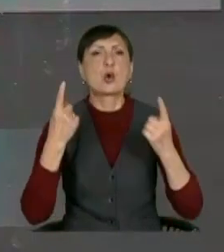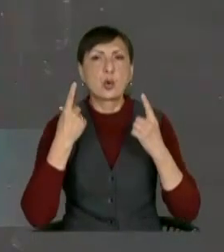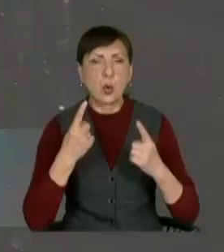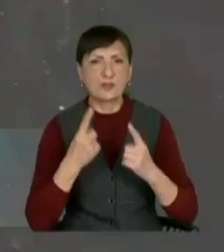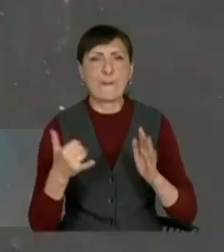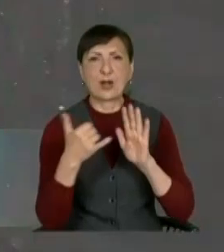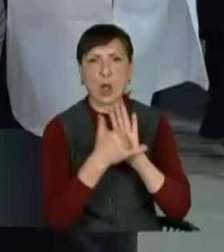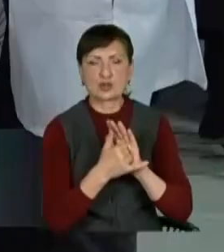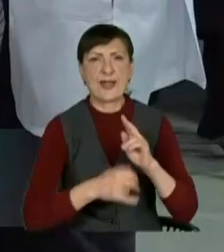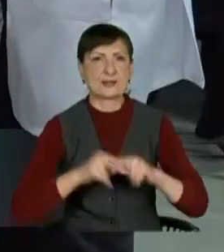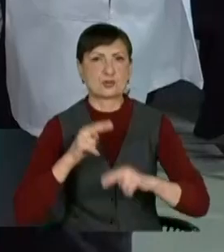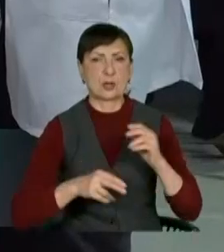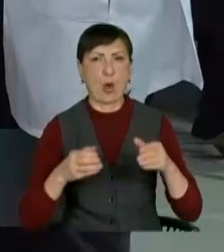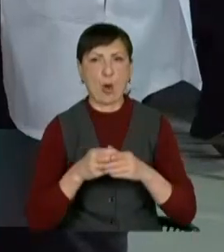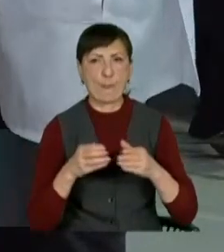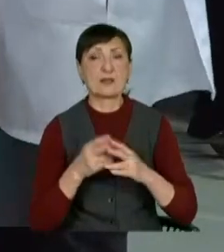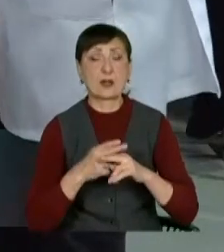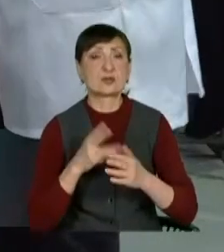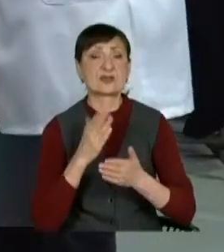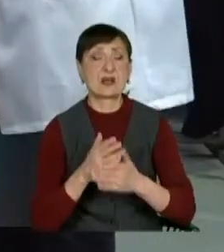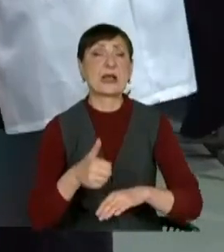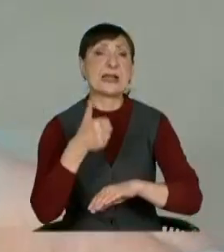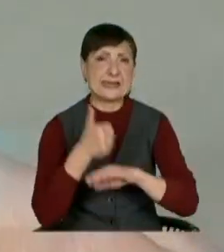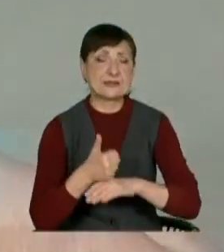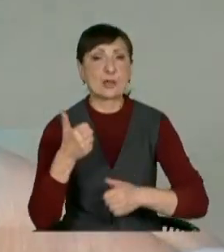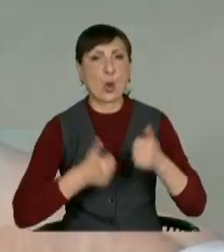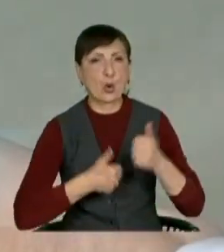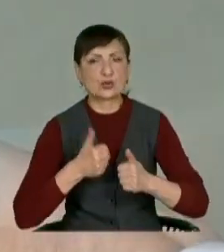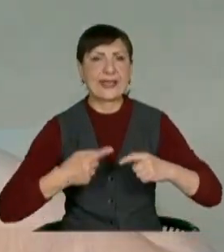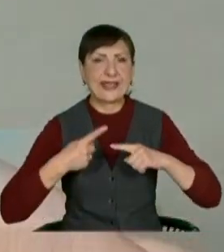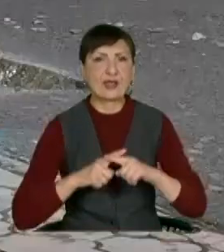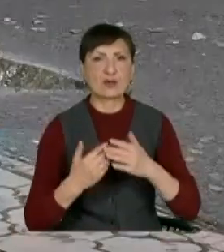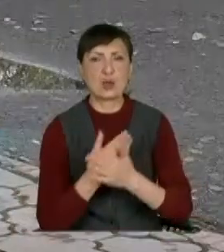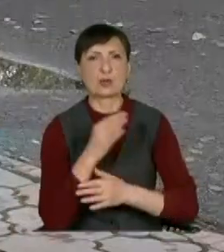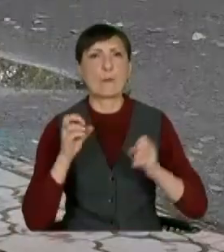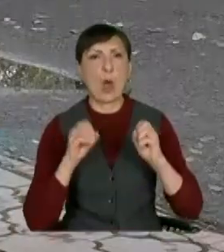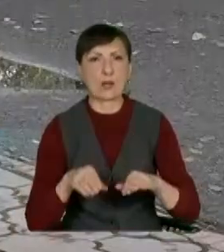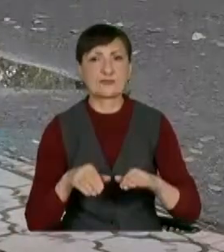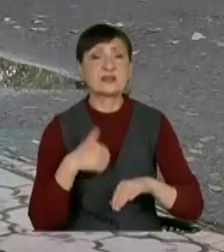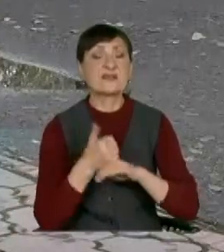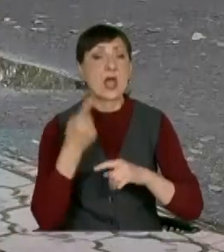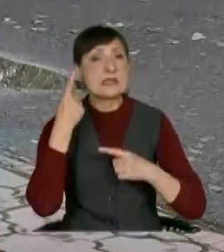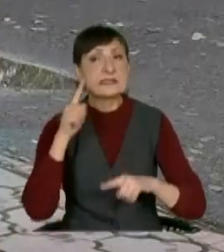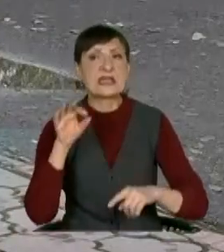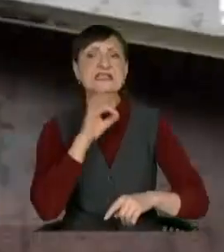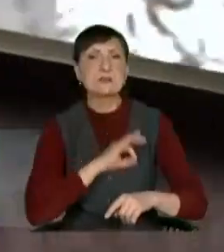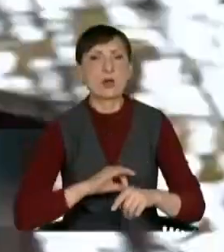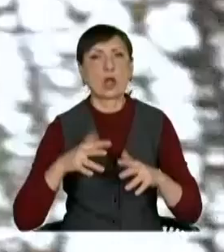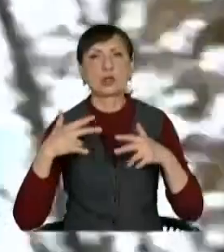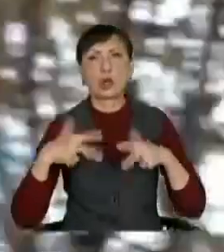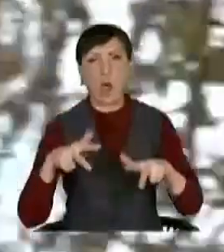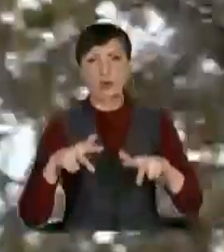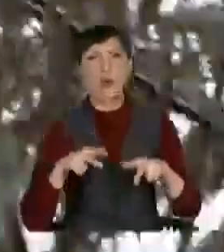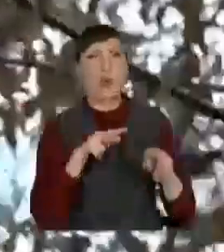крупное IT-приложение для строительной компании, которая стала лидером на конкурсе инновационных проектов. Основная идея – использование возможности дрона